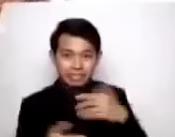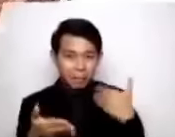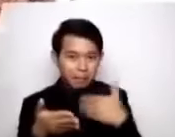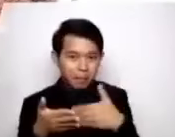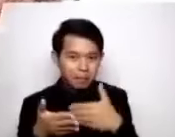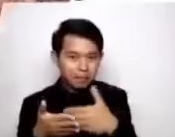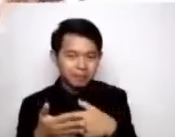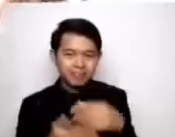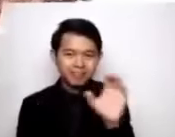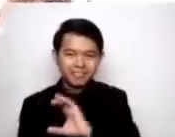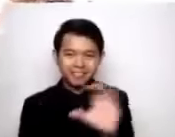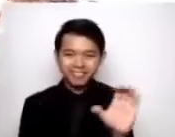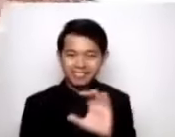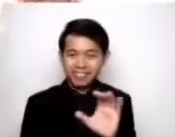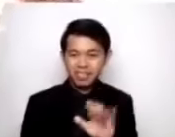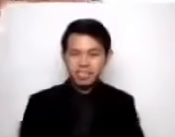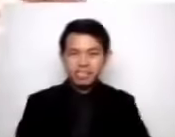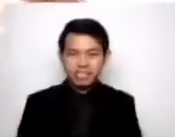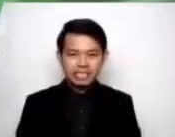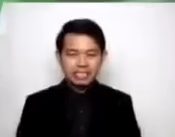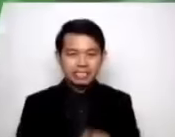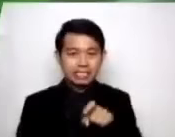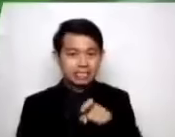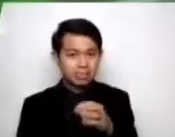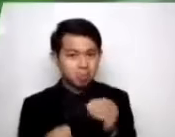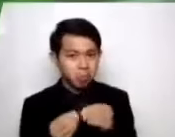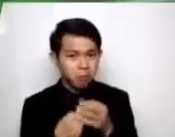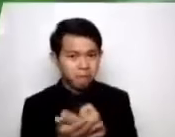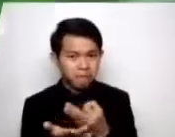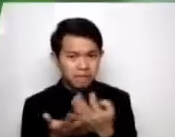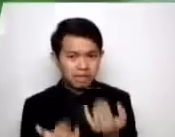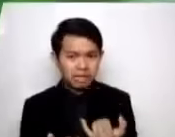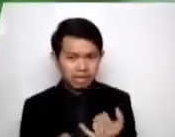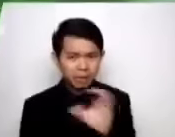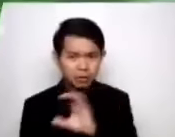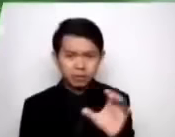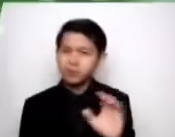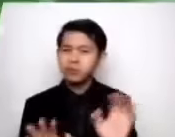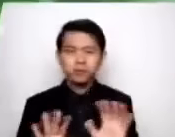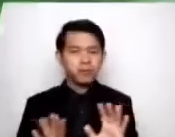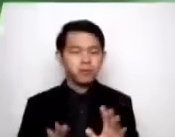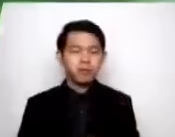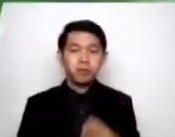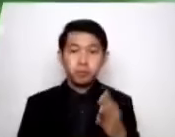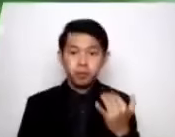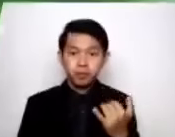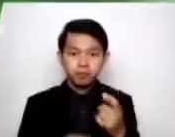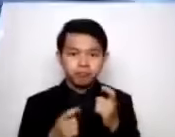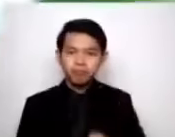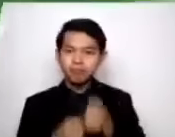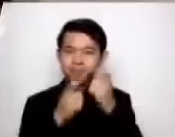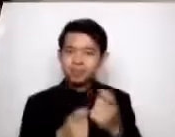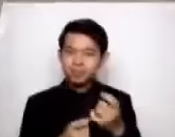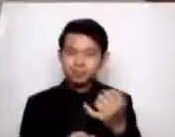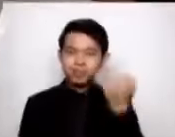ang bulsa para may panregalo ngayong Pasko. Ang mga Christmas gift ideas mula sa Divisoria sa report ni Katrina Son.